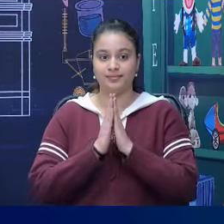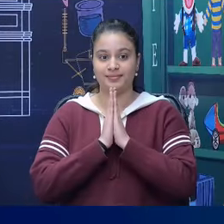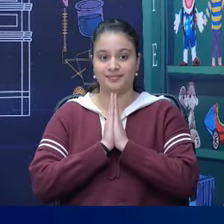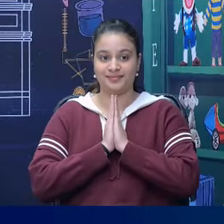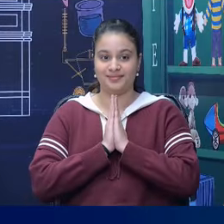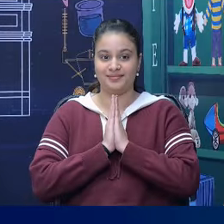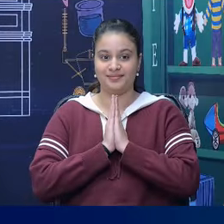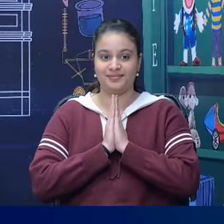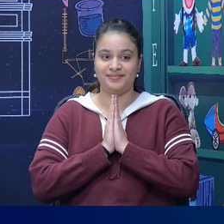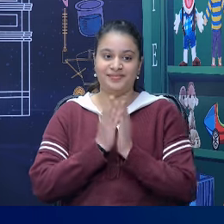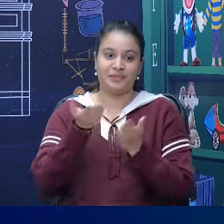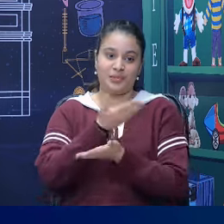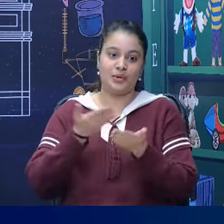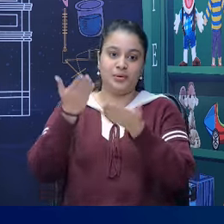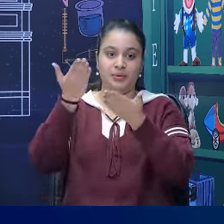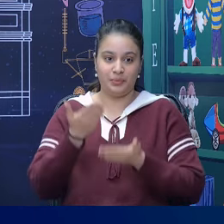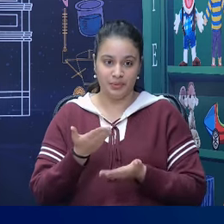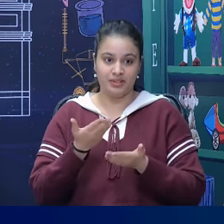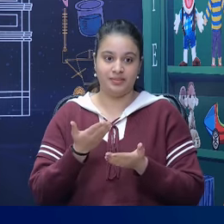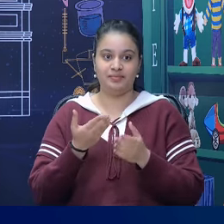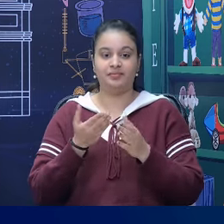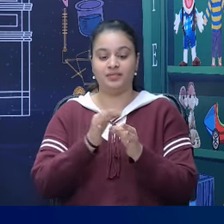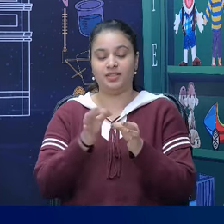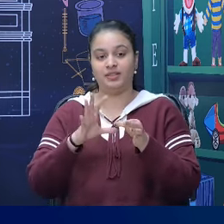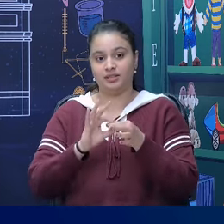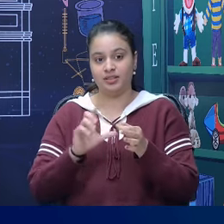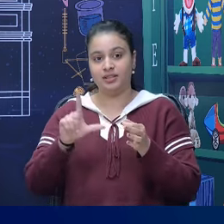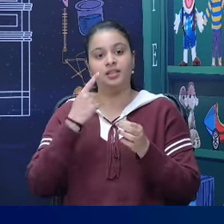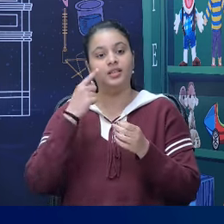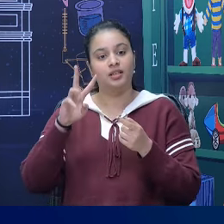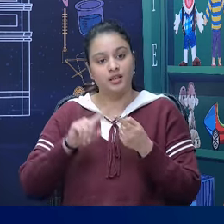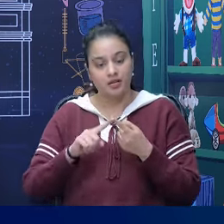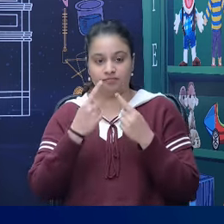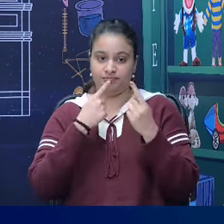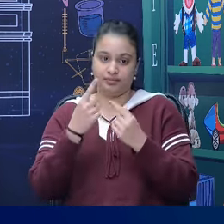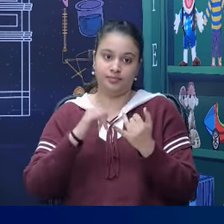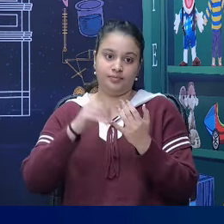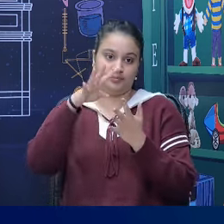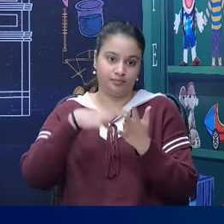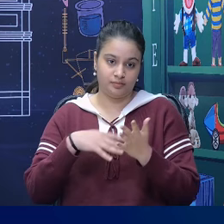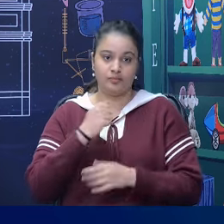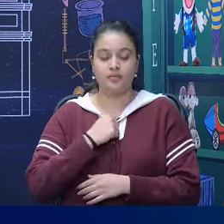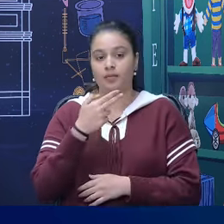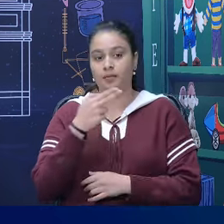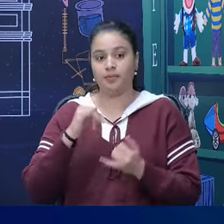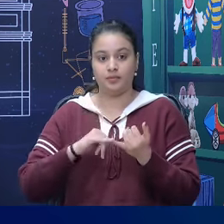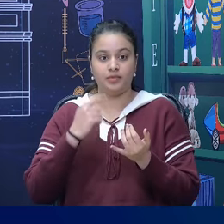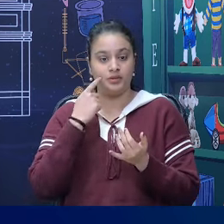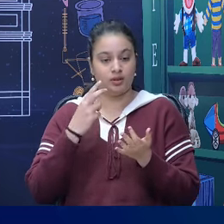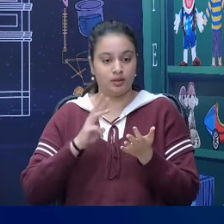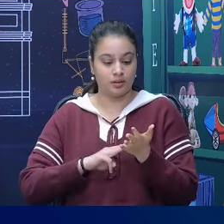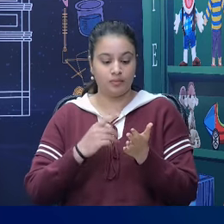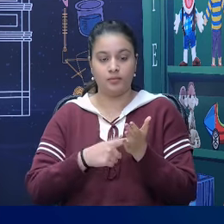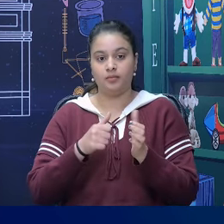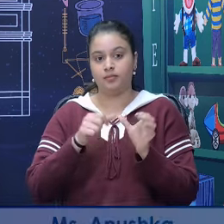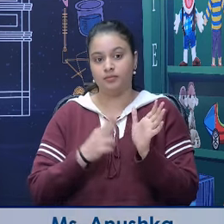नमस्कार आप सभी का स्वागत है एनसीआरटी के लाइव इंटरेक्ट सेशन में मैं हूं सिमरन सिंह और आप सभी दर्श हमारे साथ जुड़े